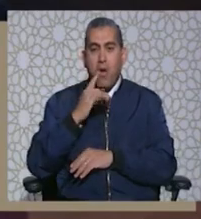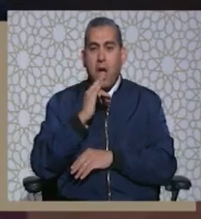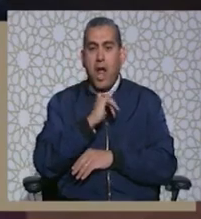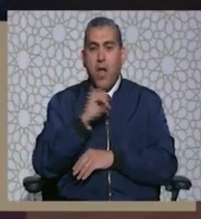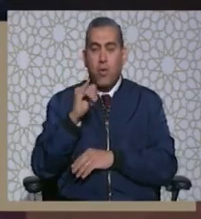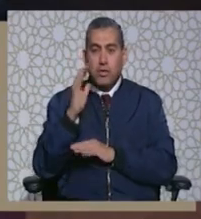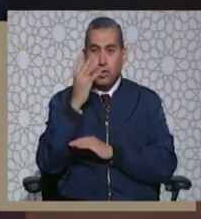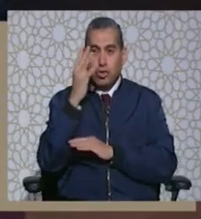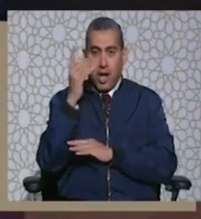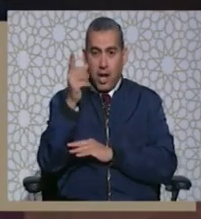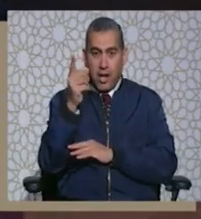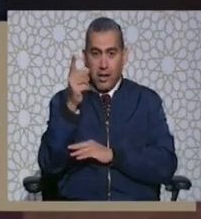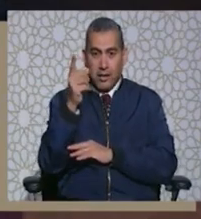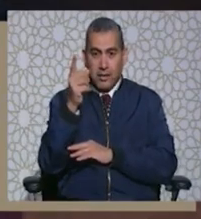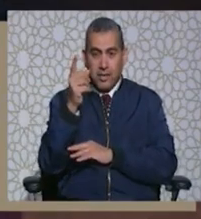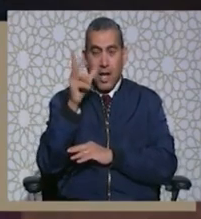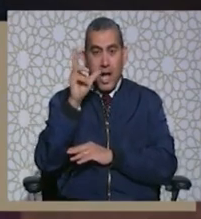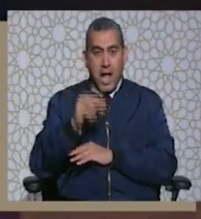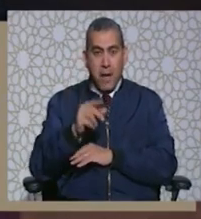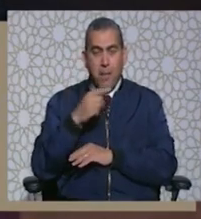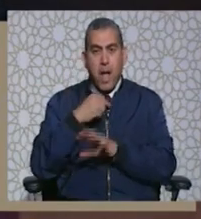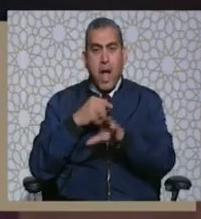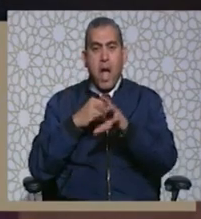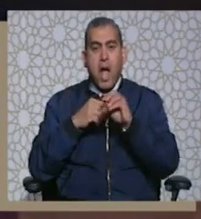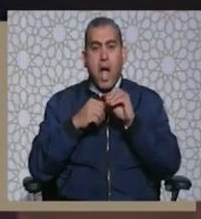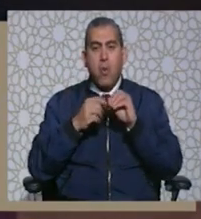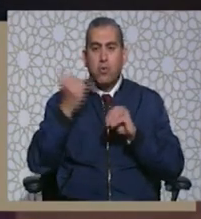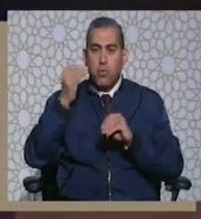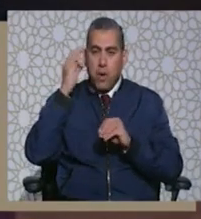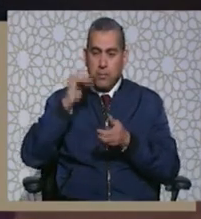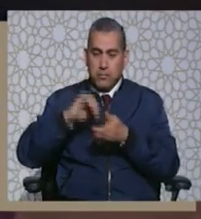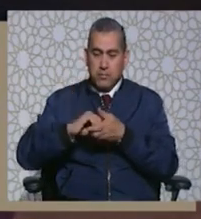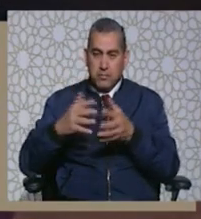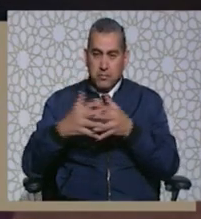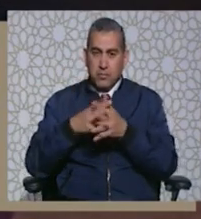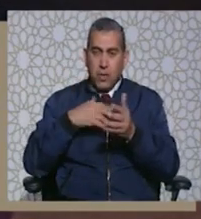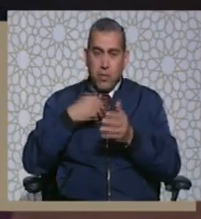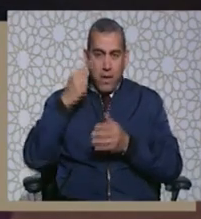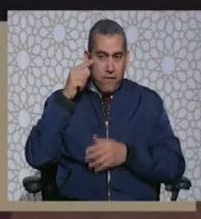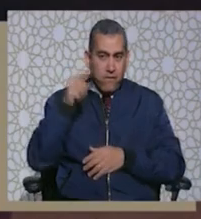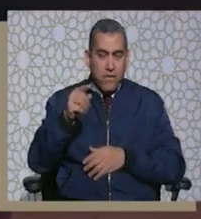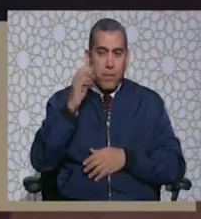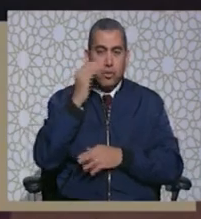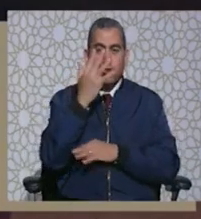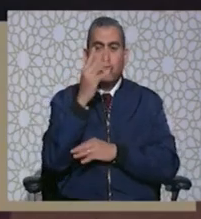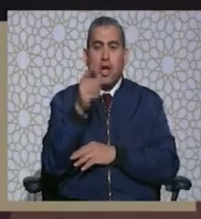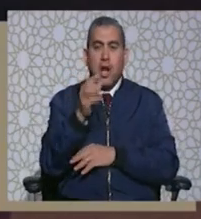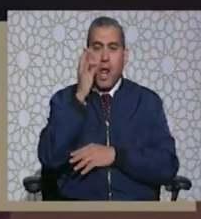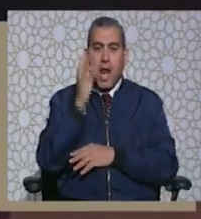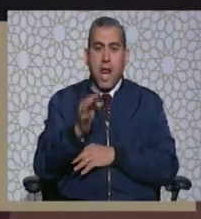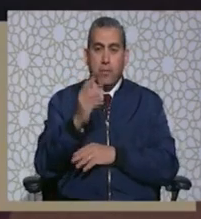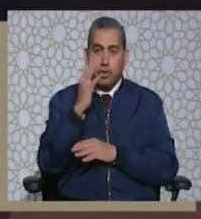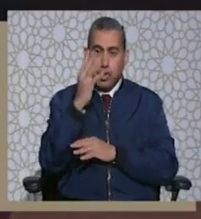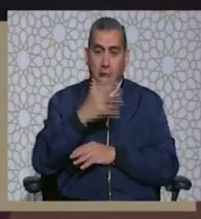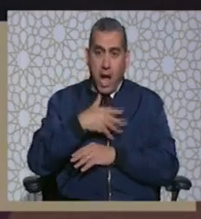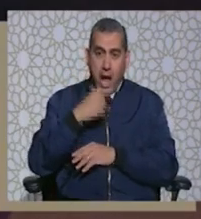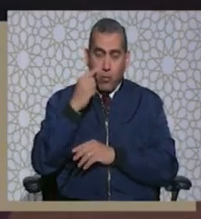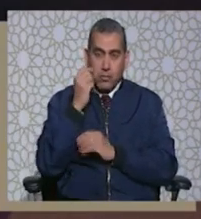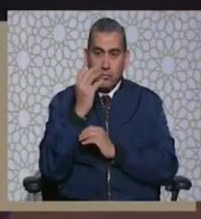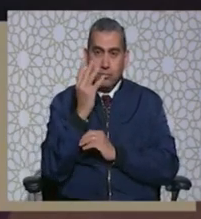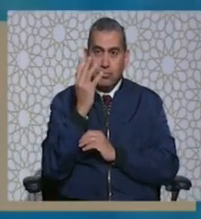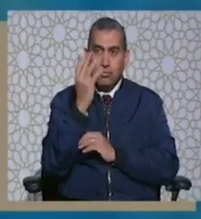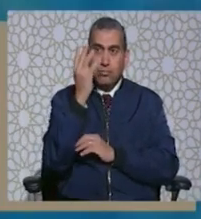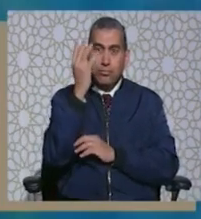العلاقات بتبقى في امس الحاجه ان احنا نفهم ان هي شجره وان الشجره عشان تنمو